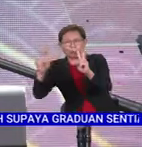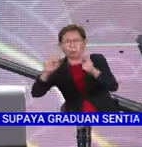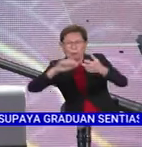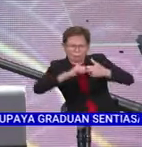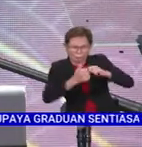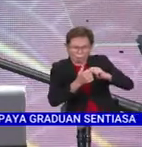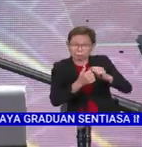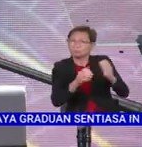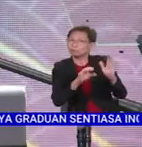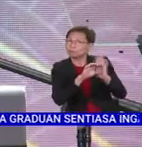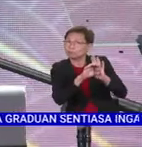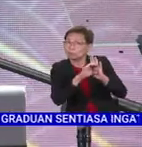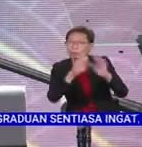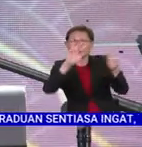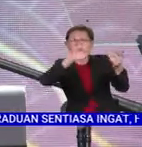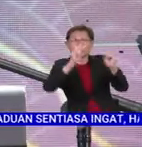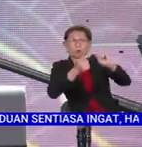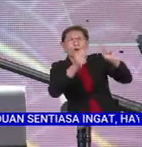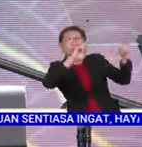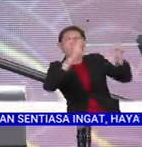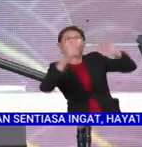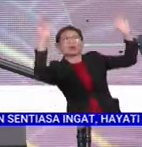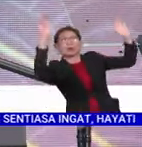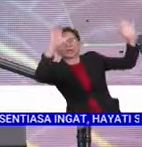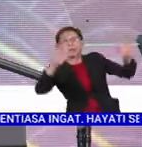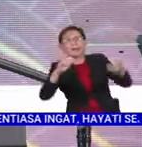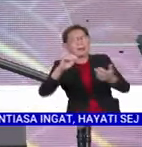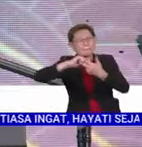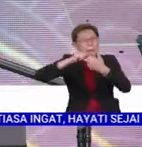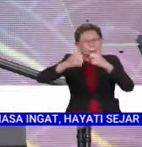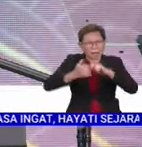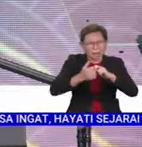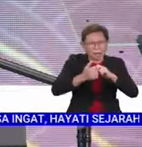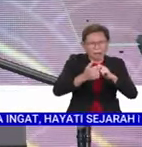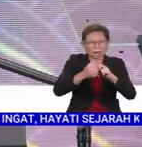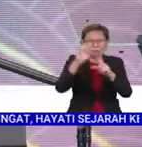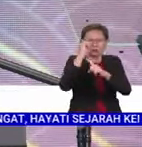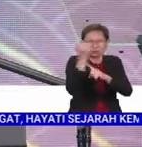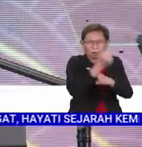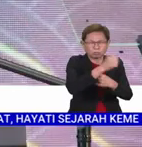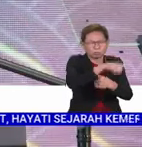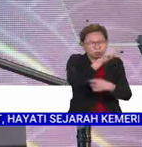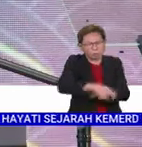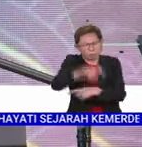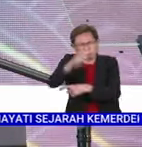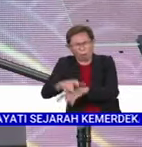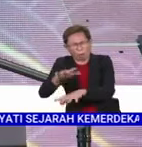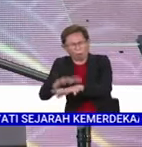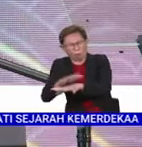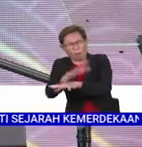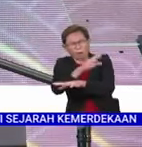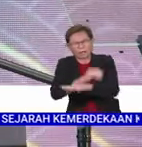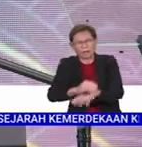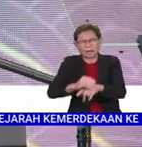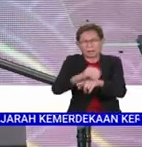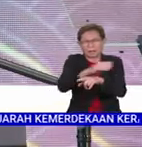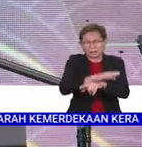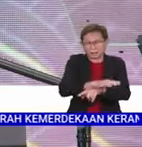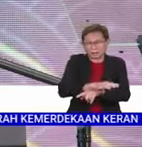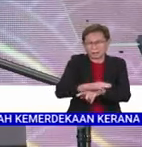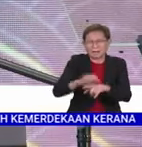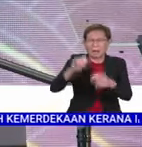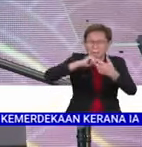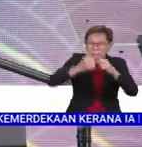seperti perubahan iklim, kesan sosial populasi yang semakin menua dan polarisasi